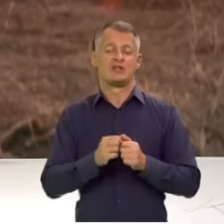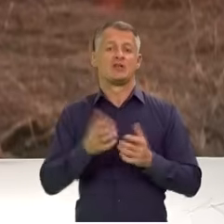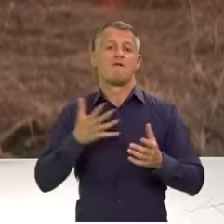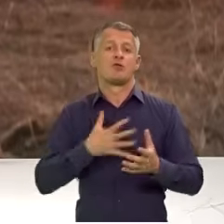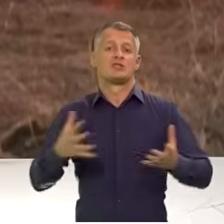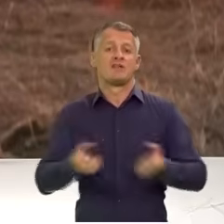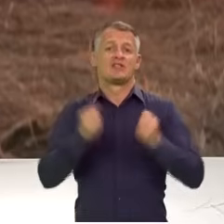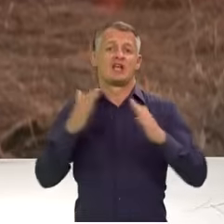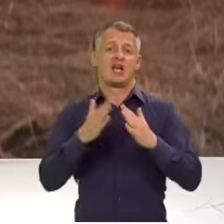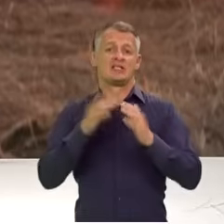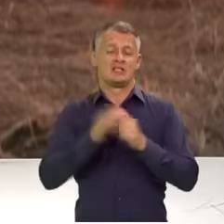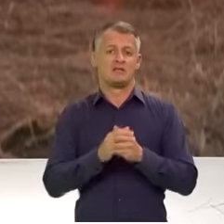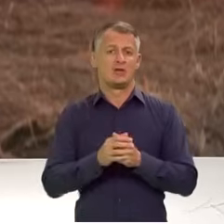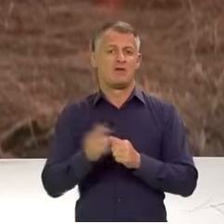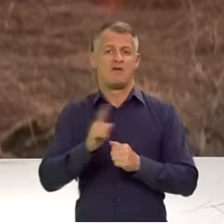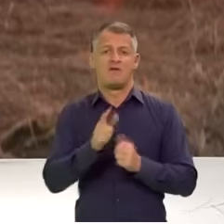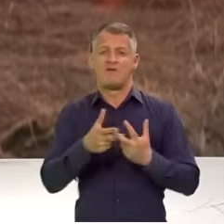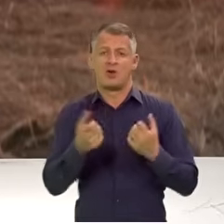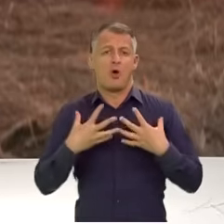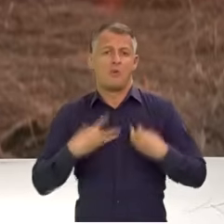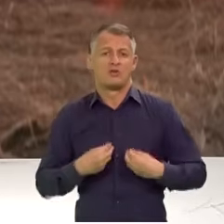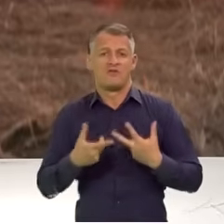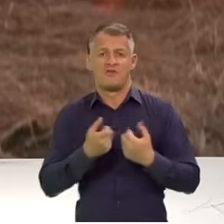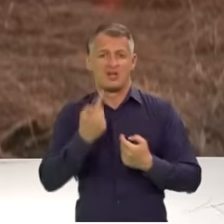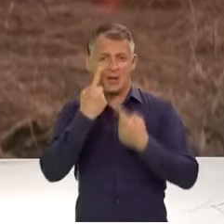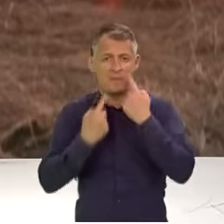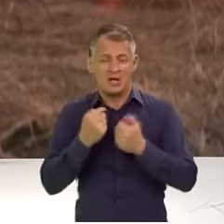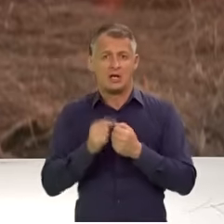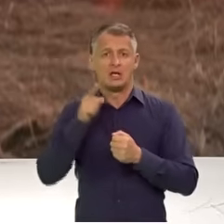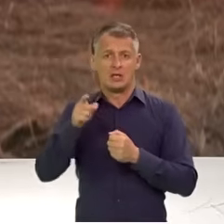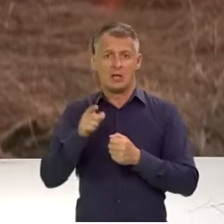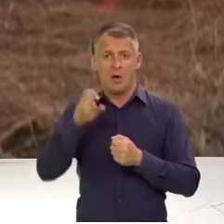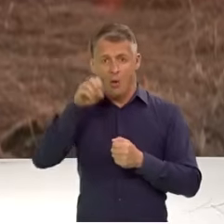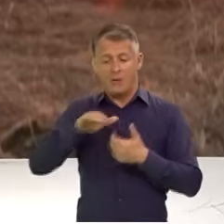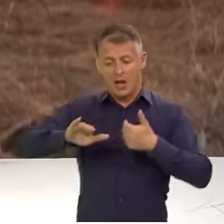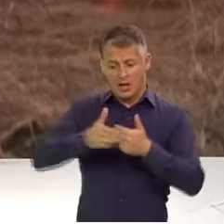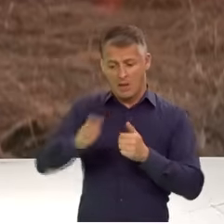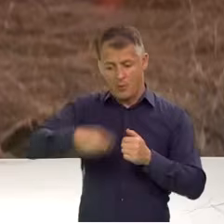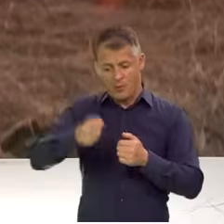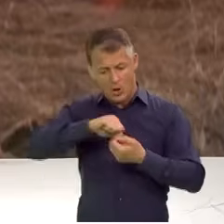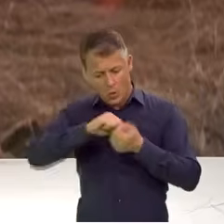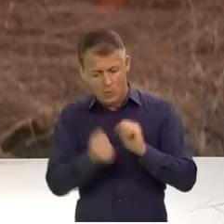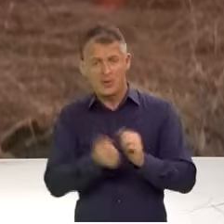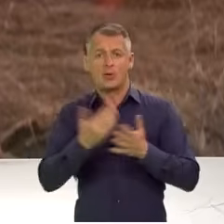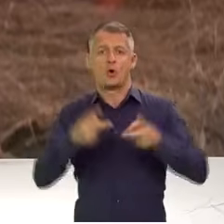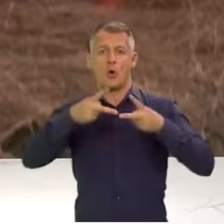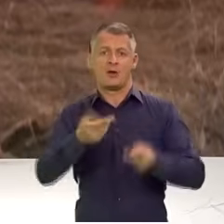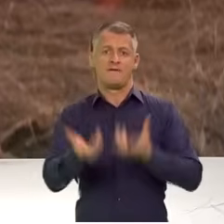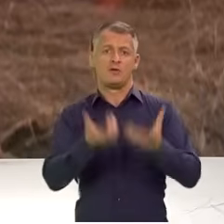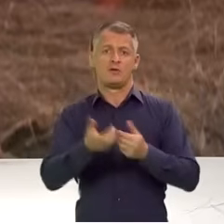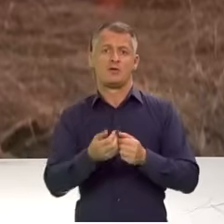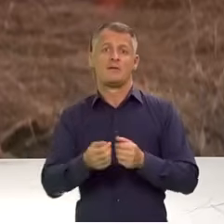una inegală. Neobosiți și fără să se plângă, oamenii stau lângă pompieri și depun eforturi imense să oprească vâlvătaia. Au